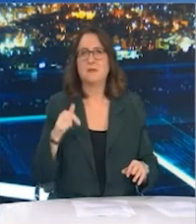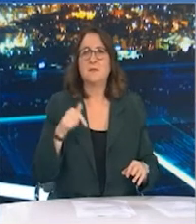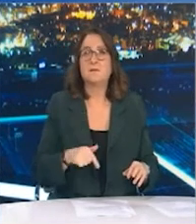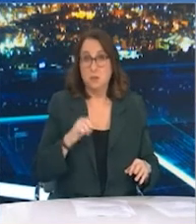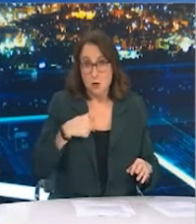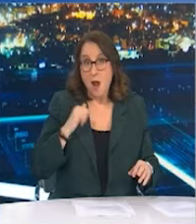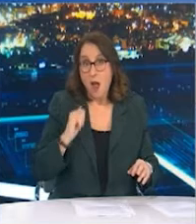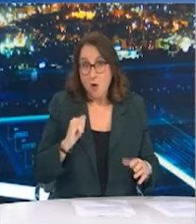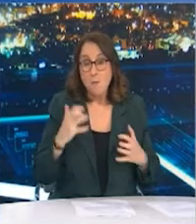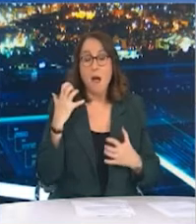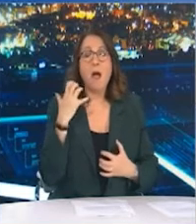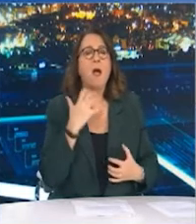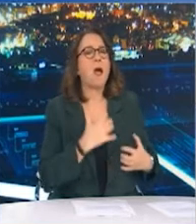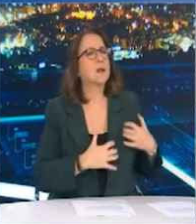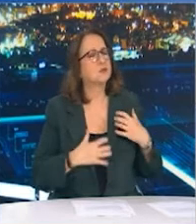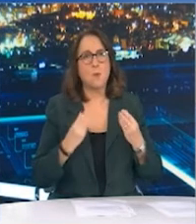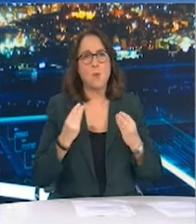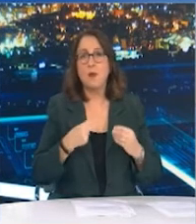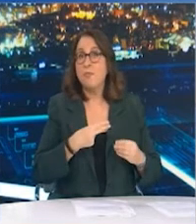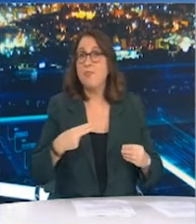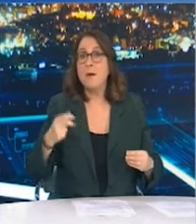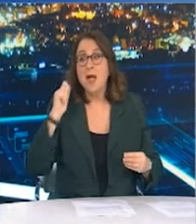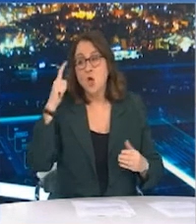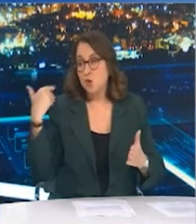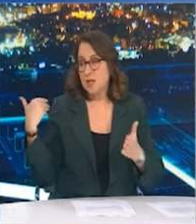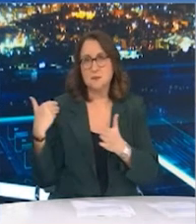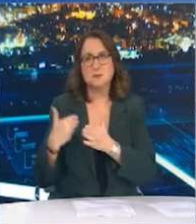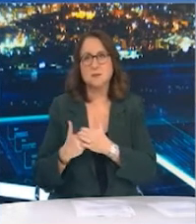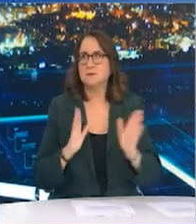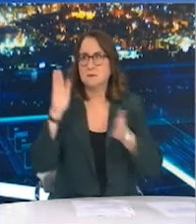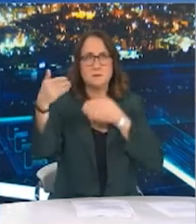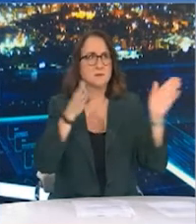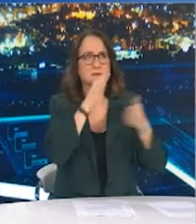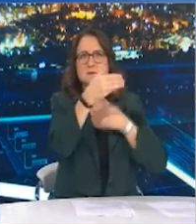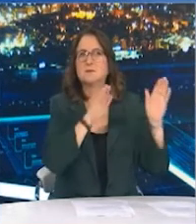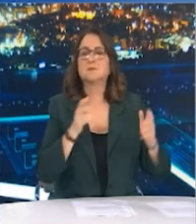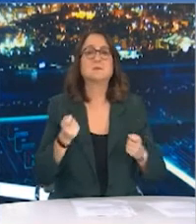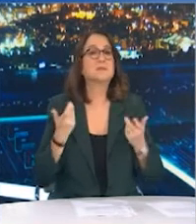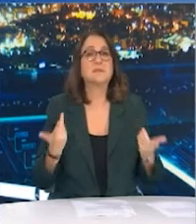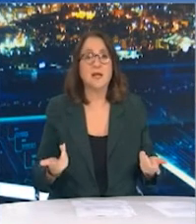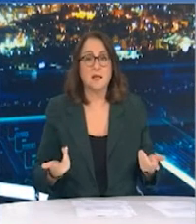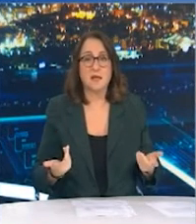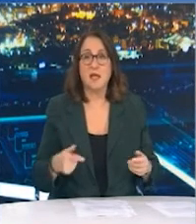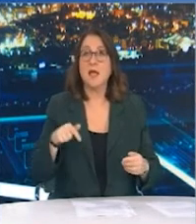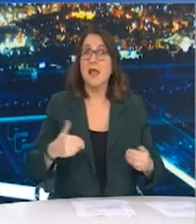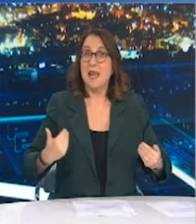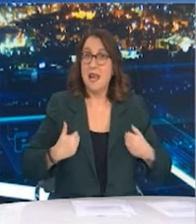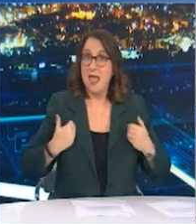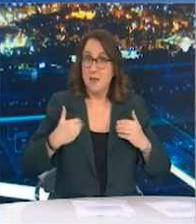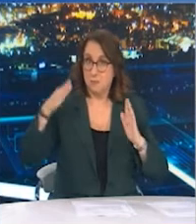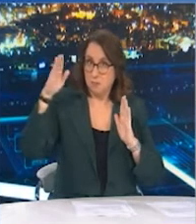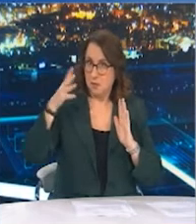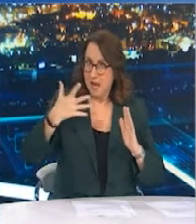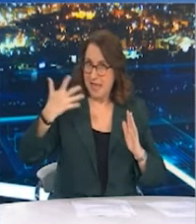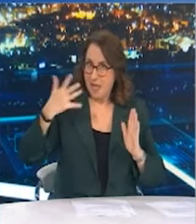εορτών. Ανησυχεί ιδιαίτερα η μείωση της διάμεσης ηλικίας των νέων κρουσμάτων κατά 2 έτη και κυρίως η αύξηση